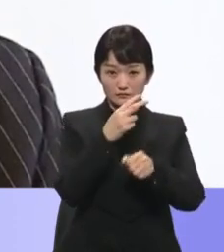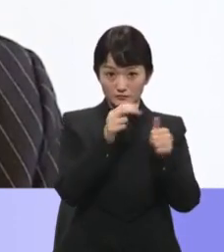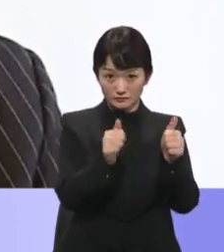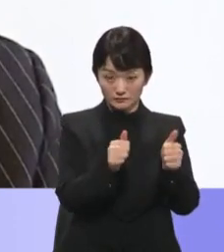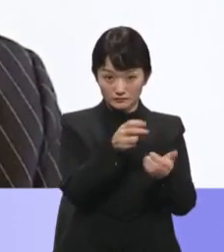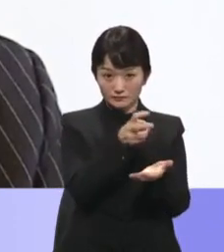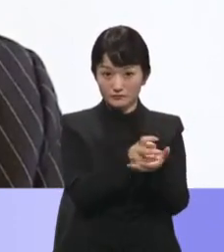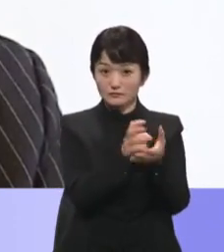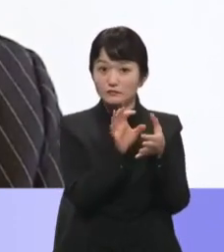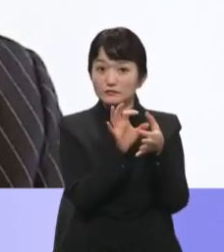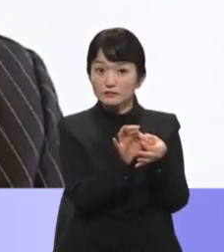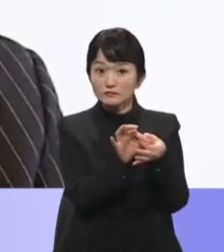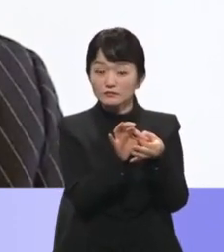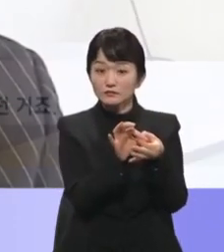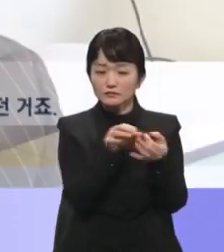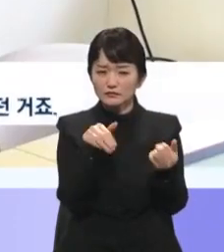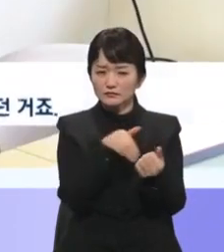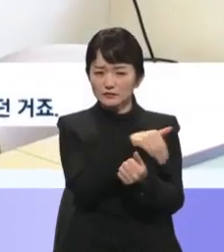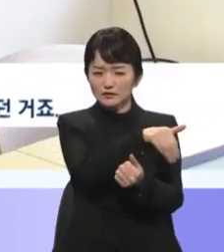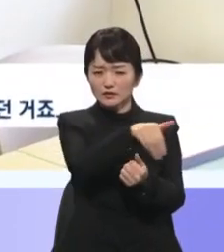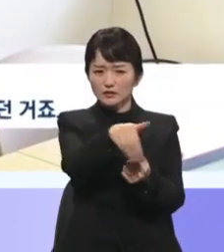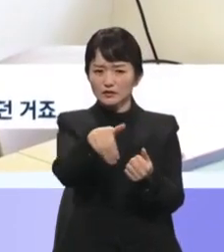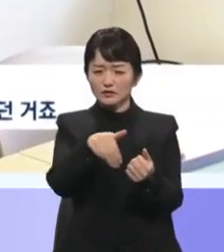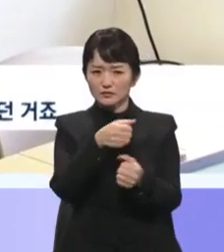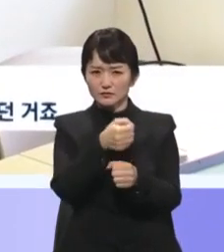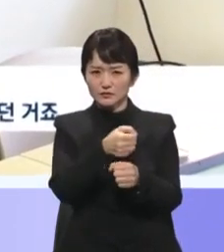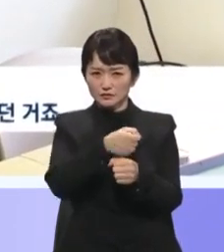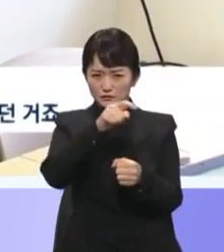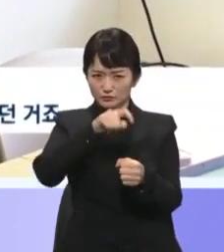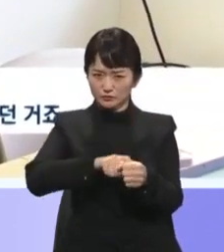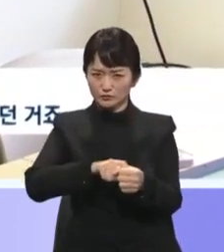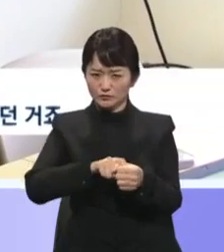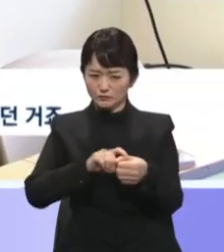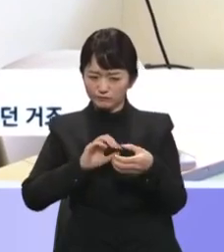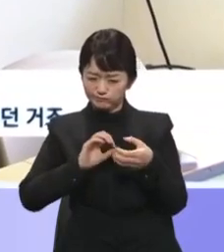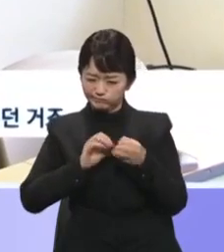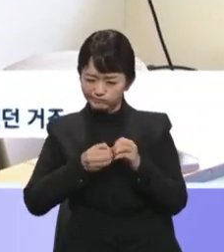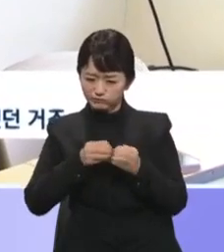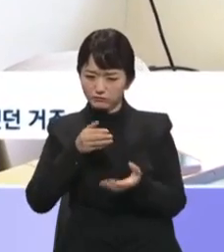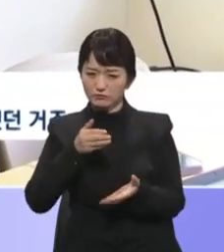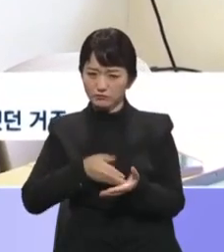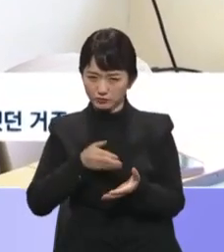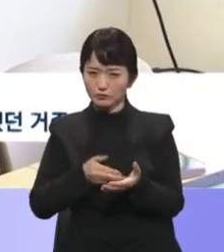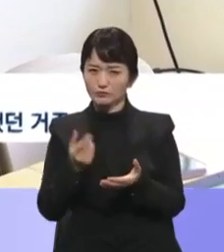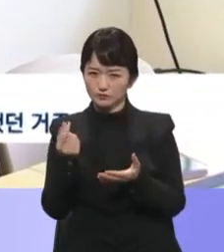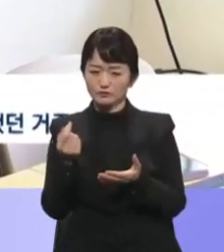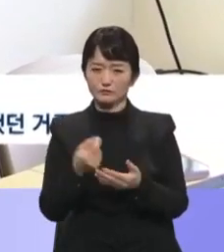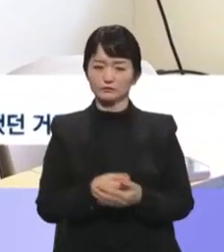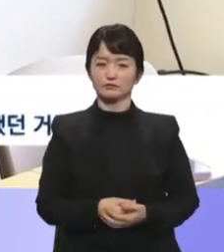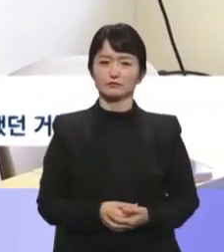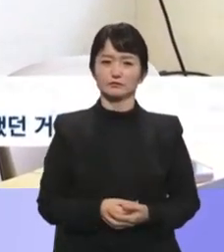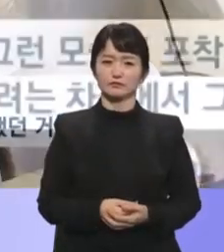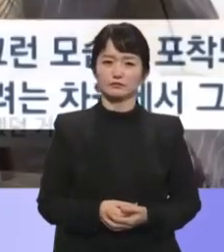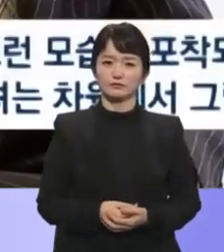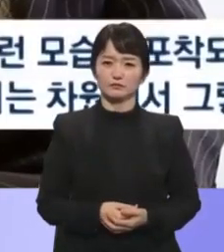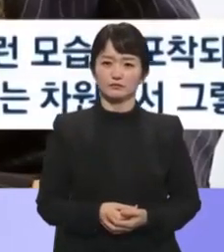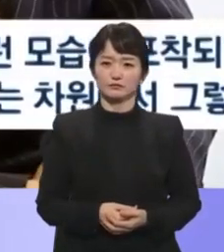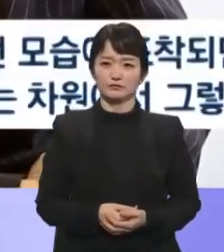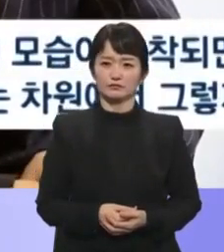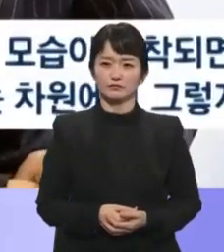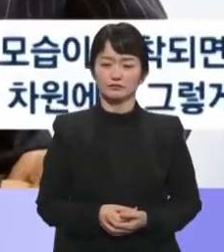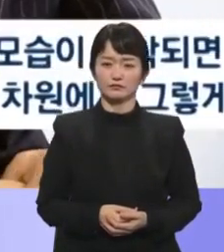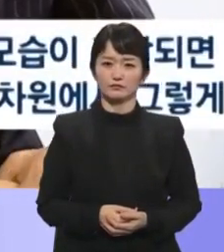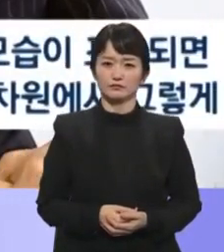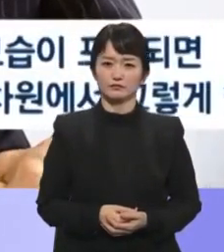관련된 어떤 여론 조성을 위한 하나의 저는 뭐 공작성의 보도가 저는 더 가깝다고 보고 있습니다 그래서 제가이 논점이 두